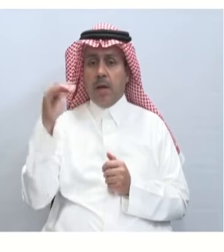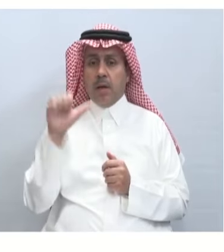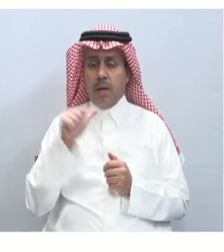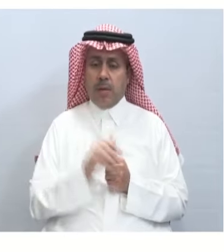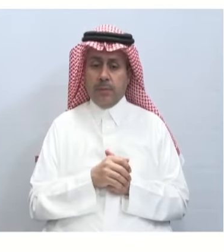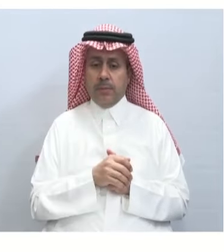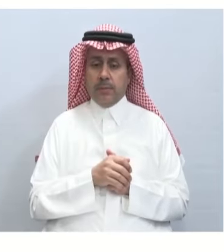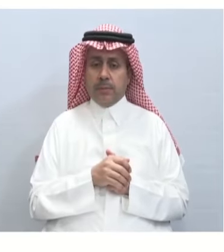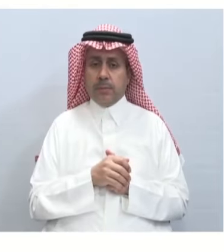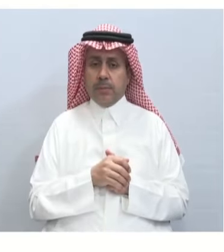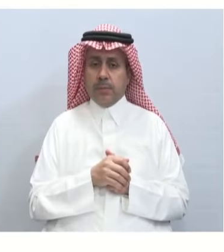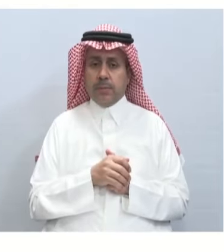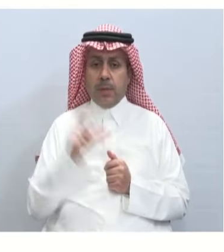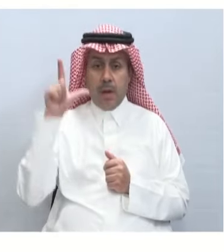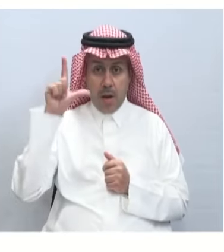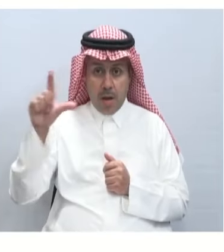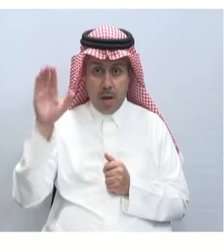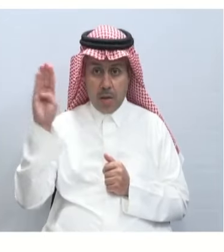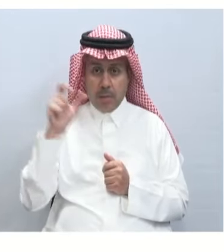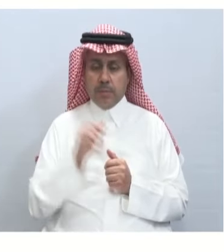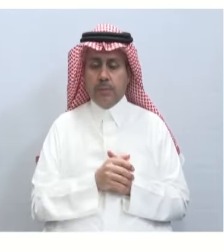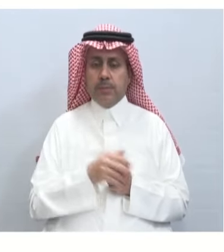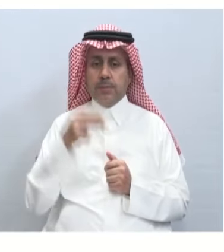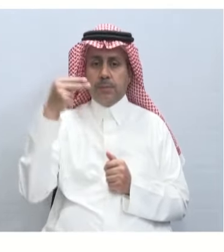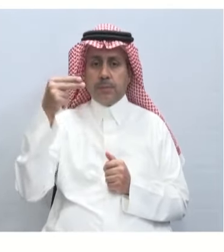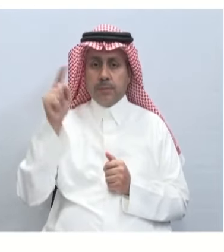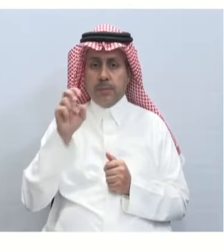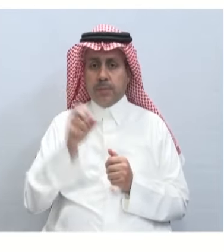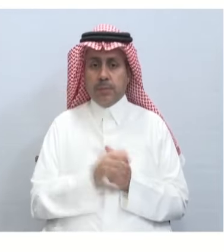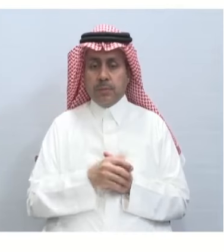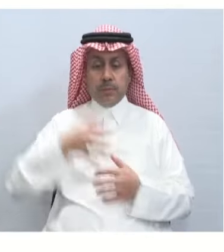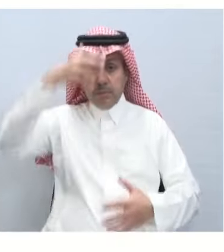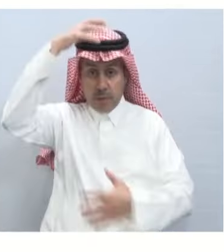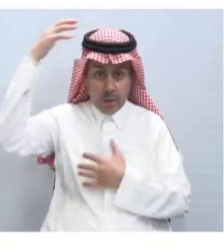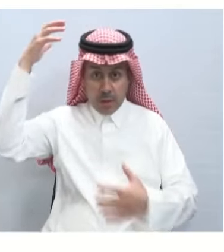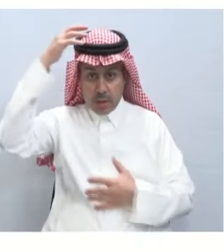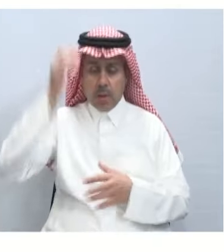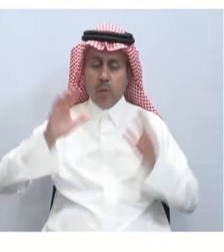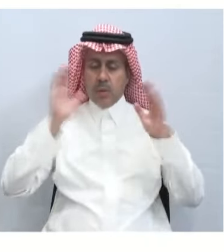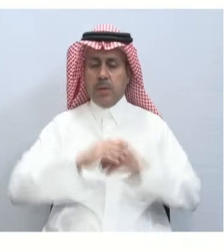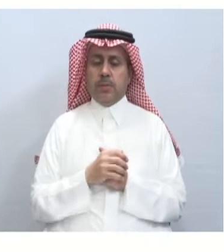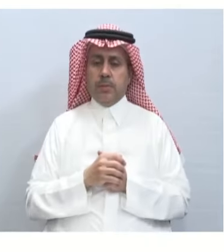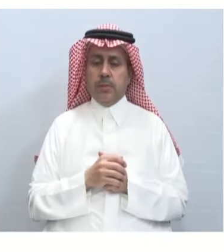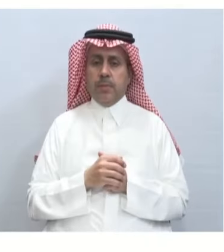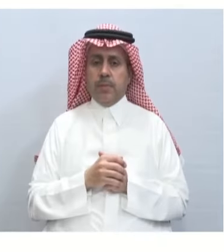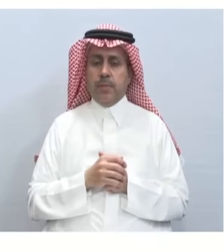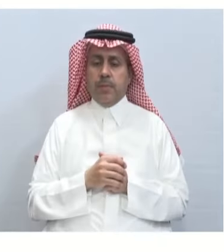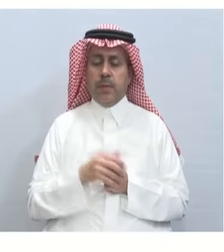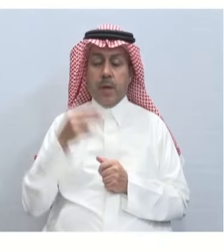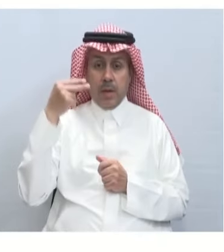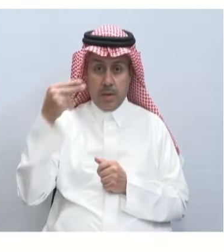بالحيض ولكن هذا عرق فاغتسلي وصلي يعني